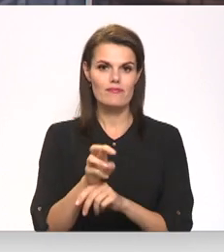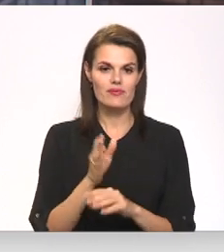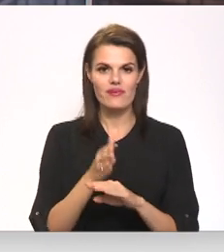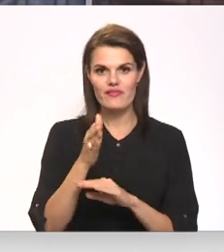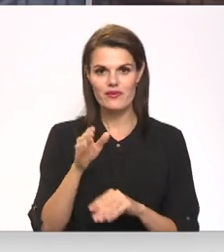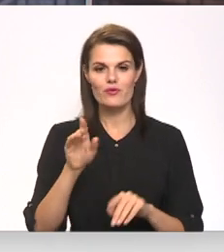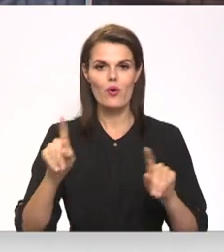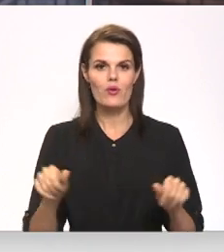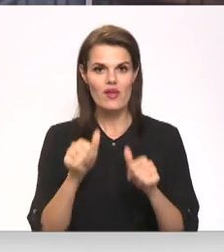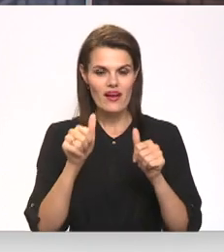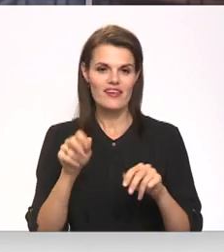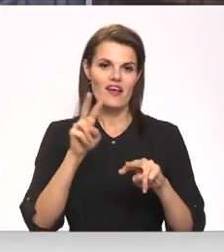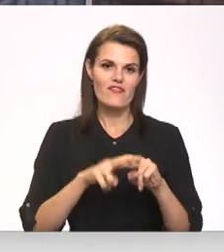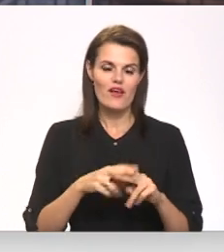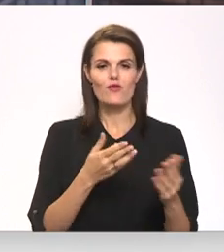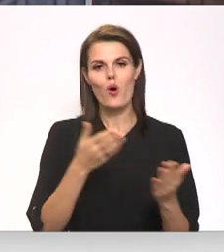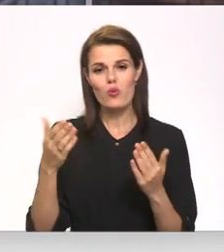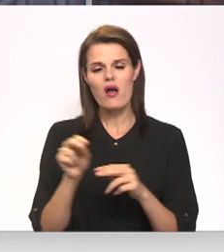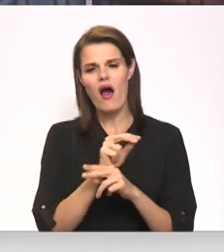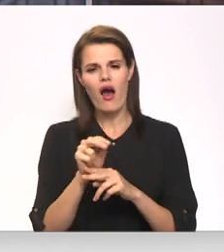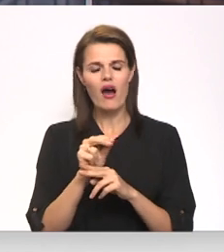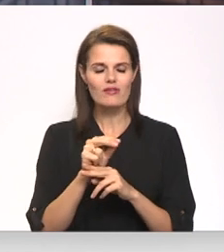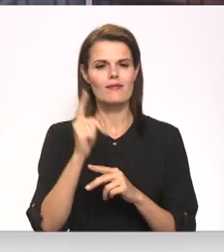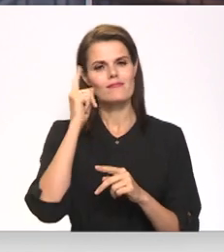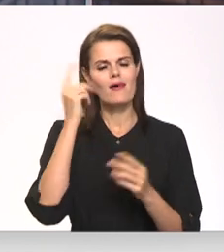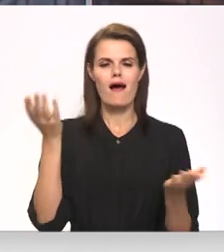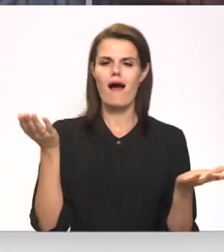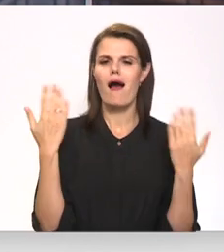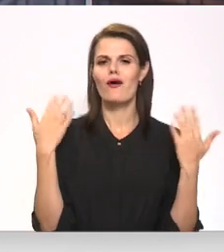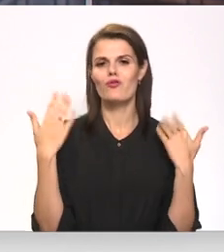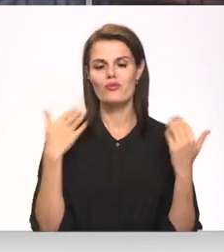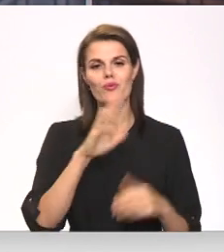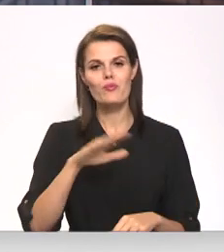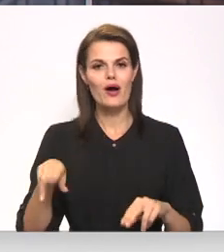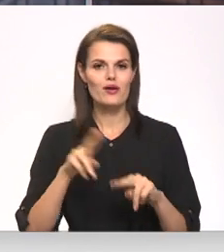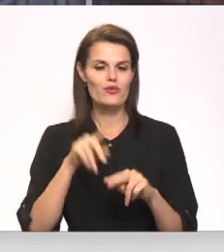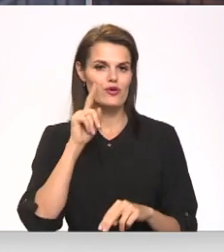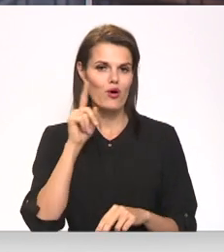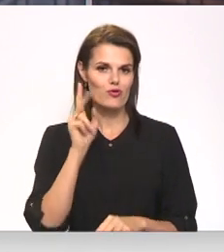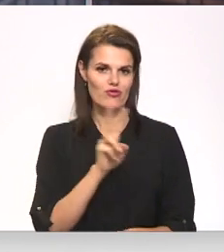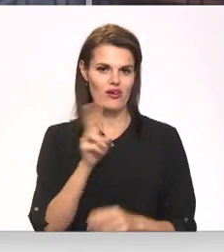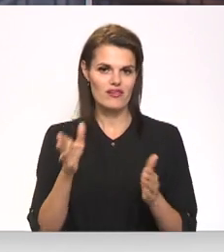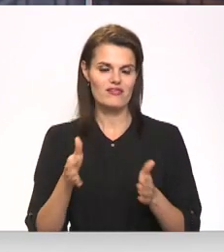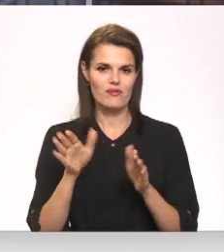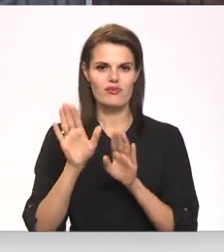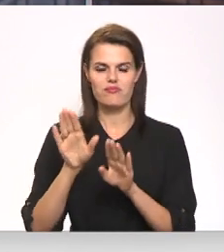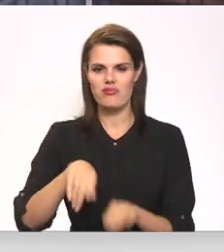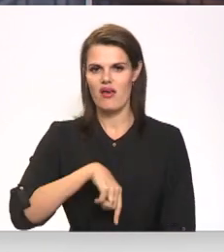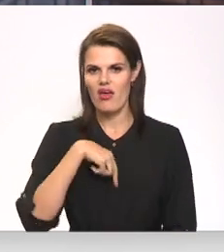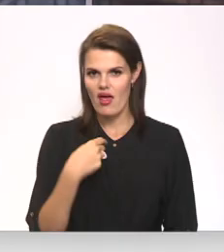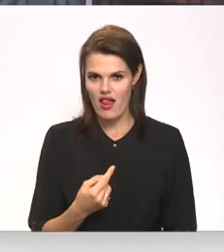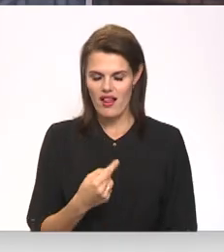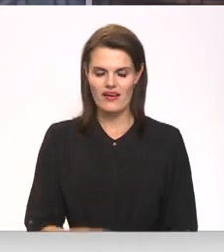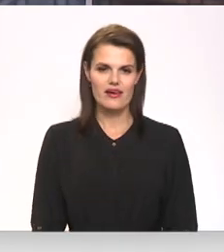un reizē vieta, kur no ārstēšanās atpūsties bērniem un jauniešiem, kam slimnīcā jāpavada vairākas nedēļas.